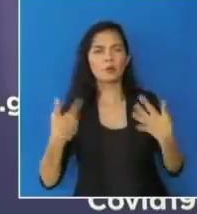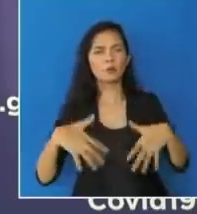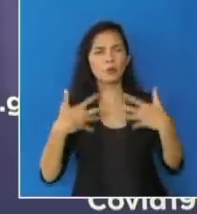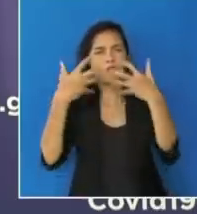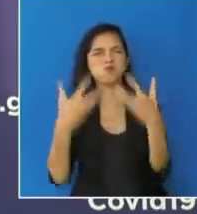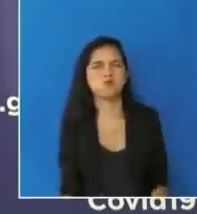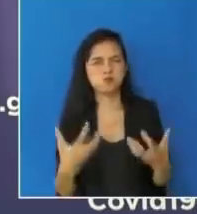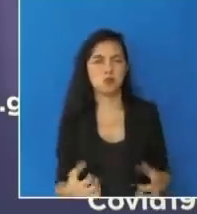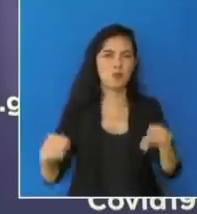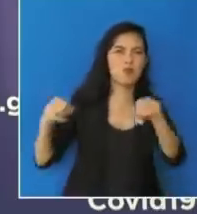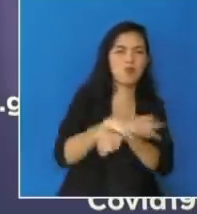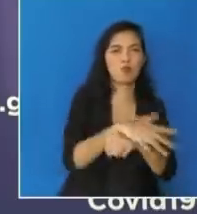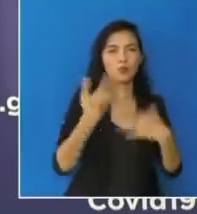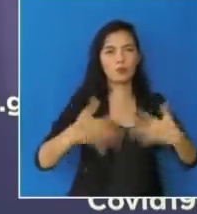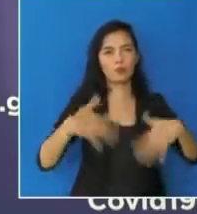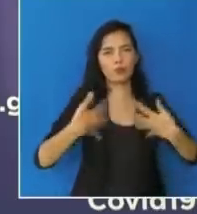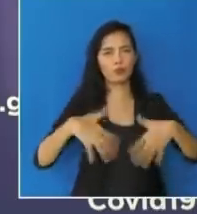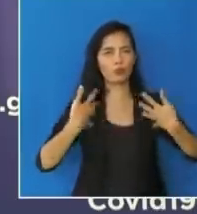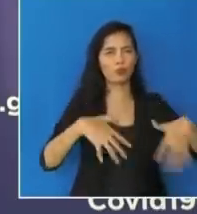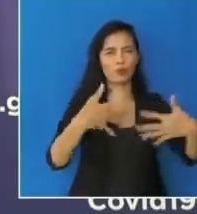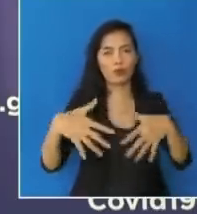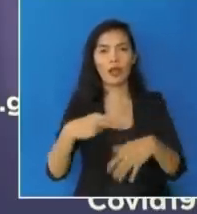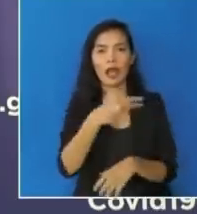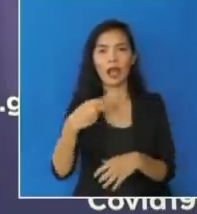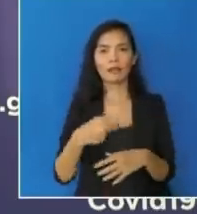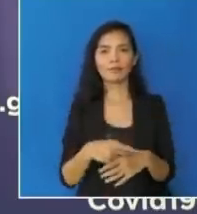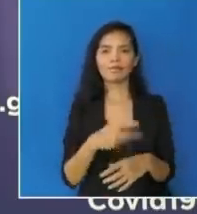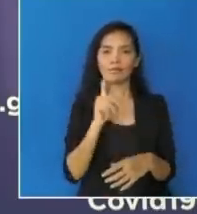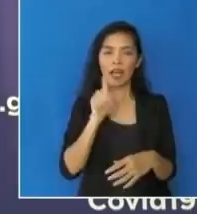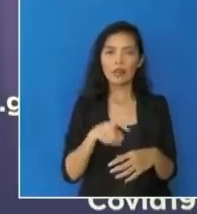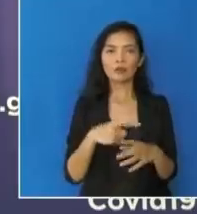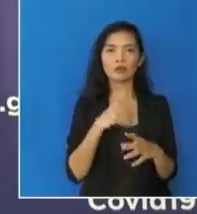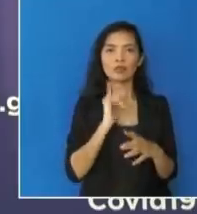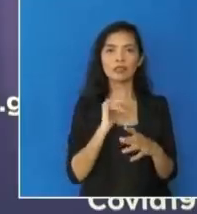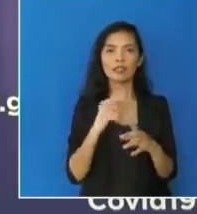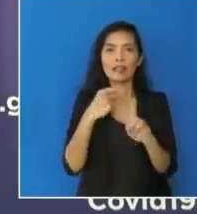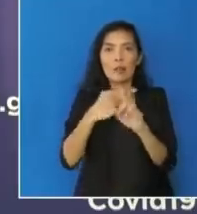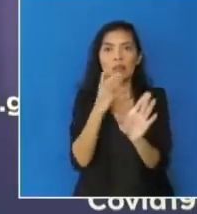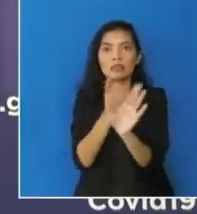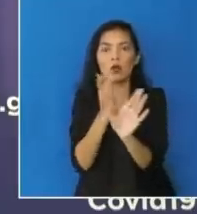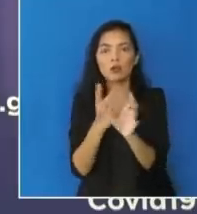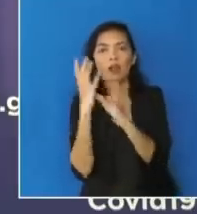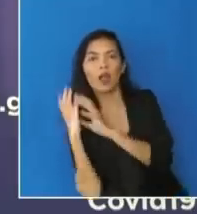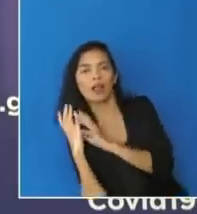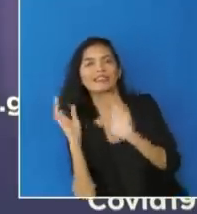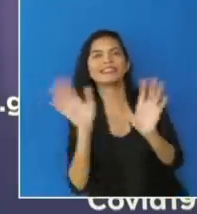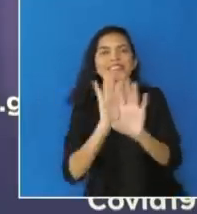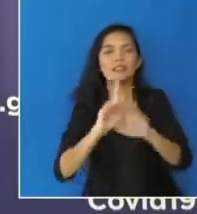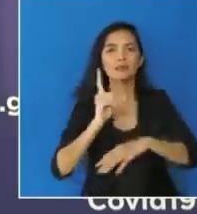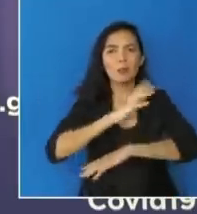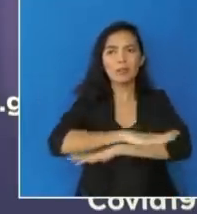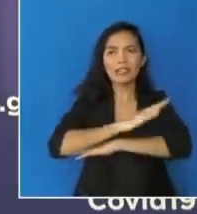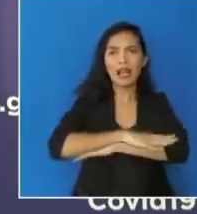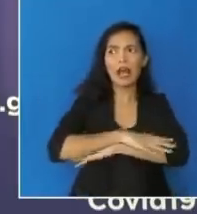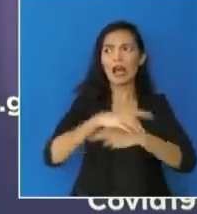Oleh karena itu, mari kita pastikan kita terhindar dari tambahan beban psikologis akibat berita